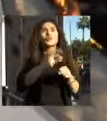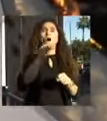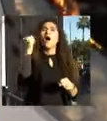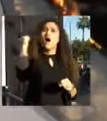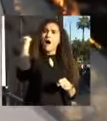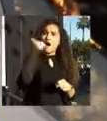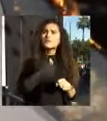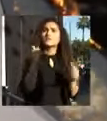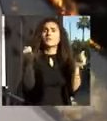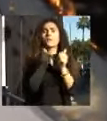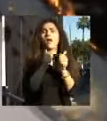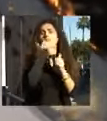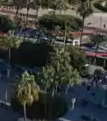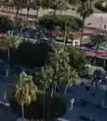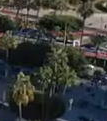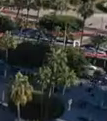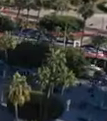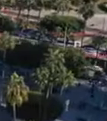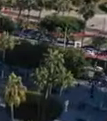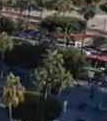zaman yanınızda olacaktır.